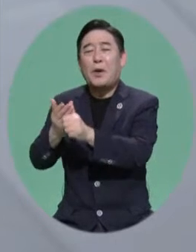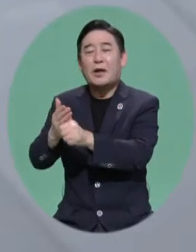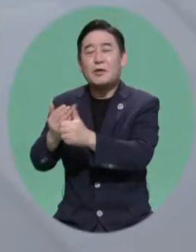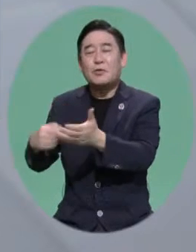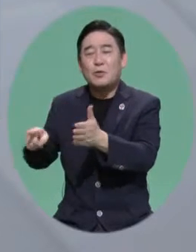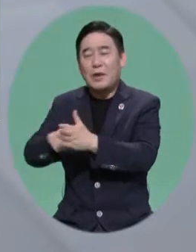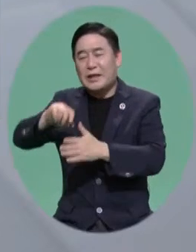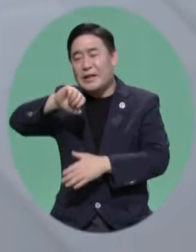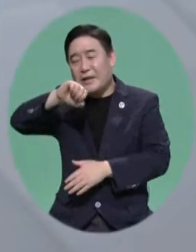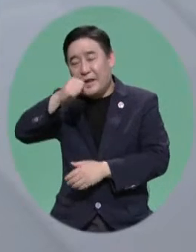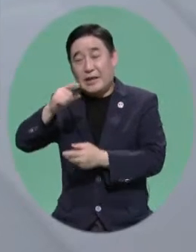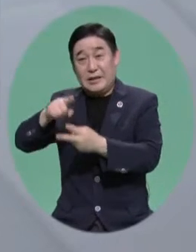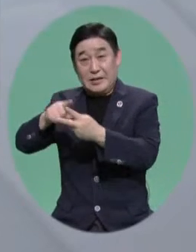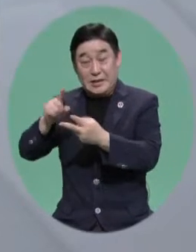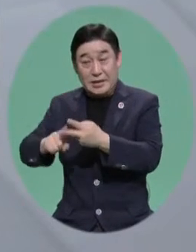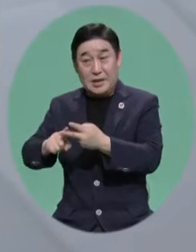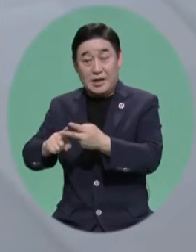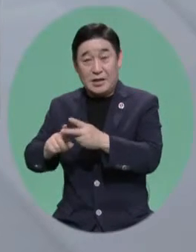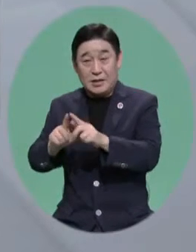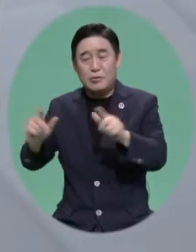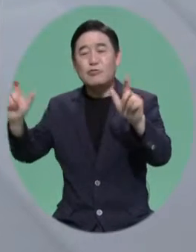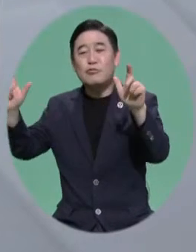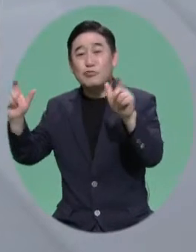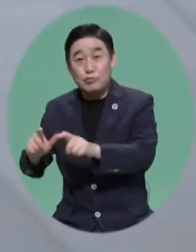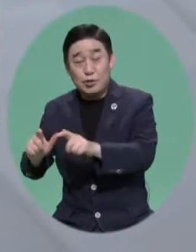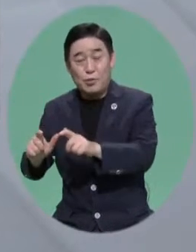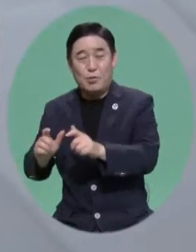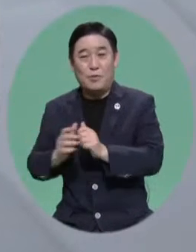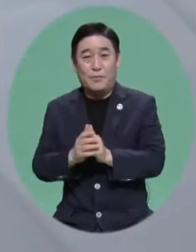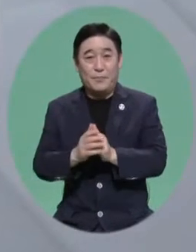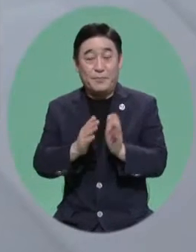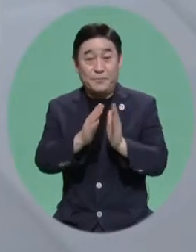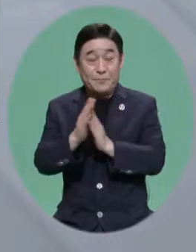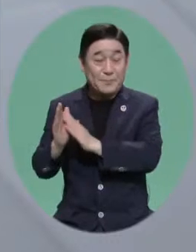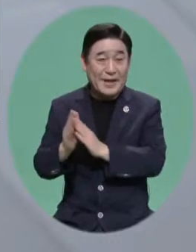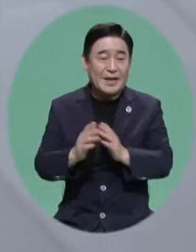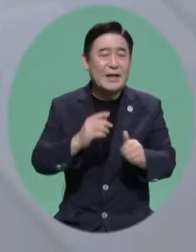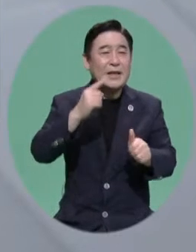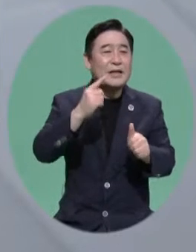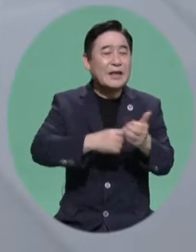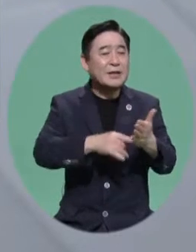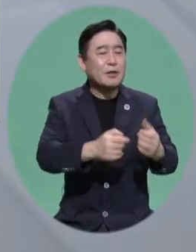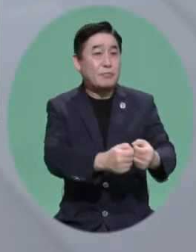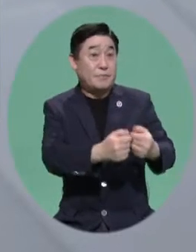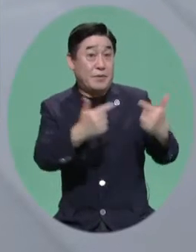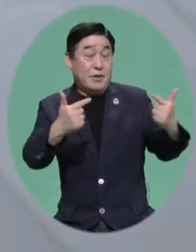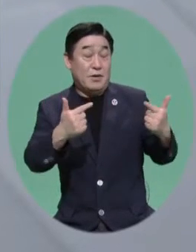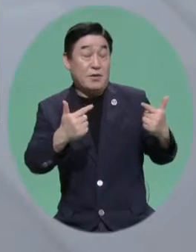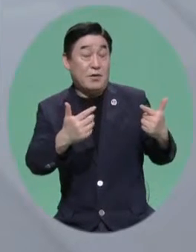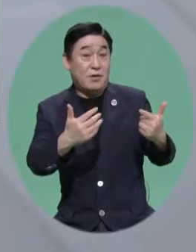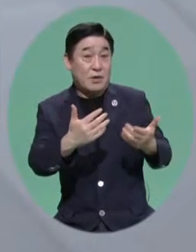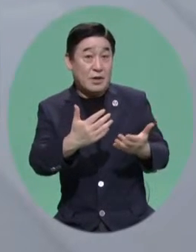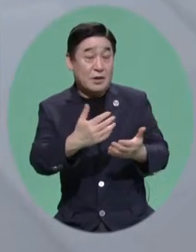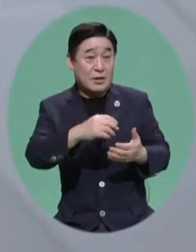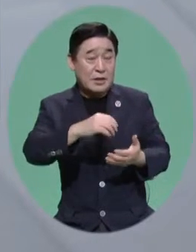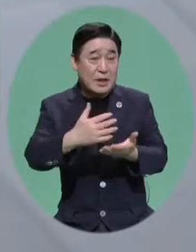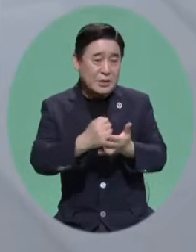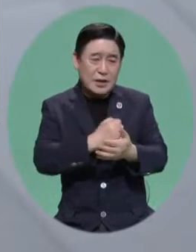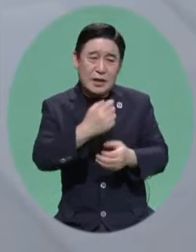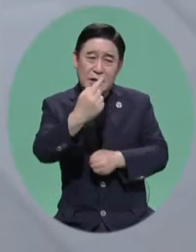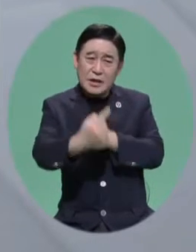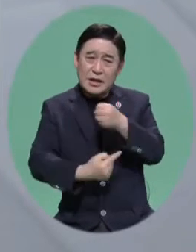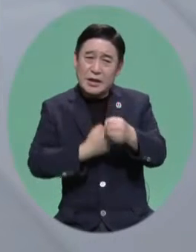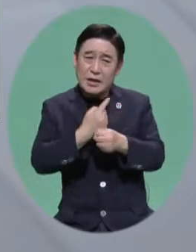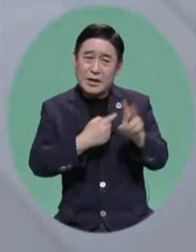1시적 예산이 라든가 이런 것들을 줄일 수 있음을 줄이고 또 자연 3 수중 가 에서 나오는 것 한 연한